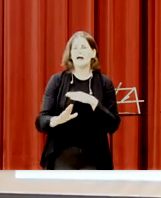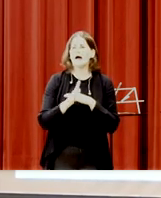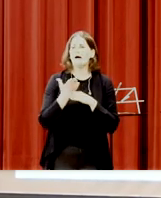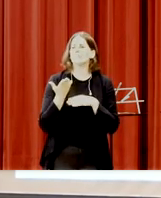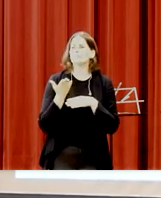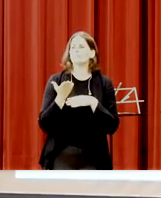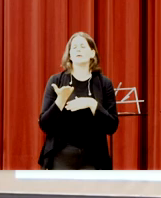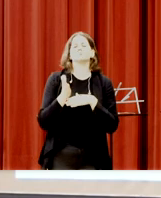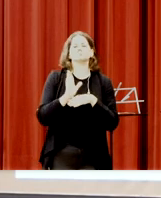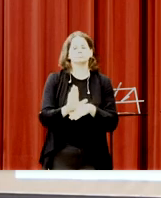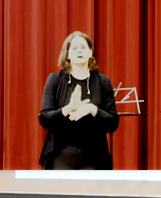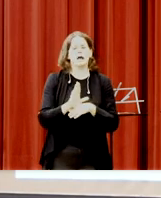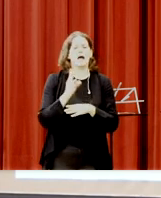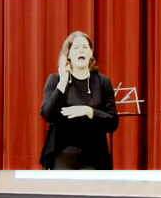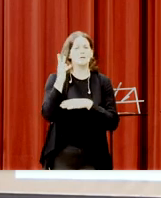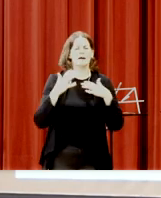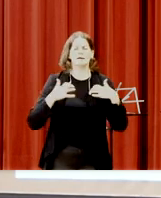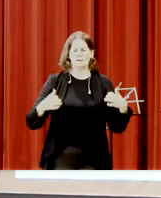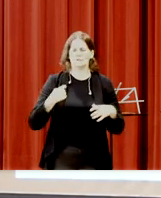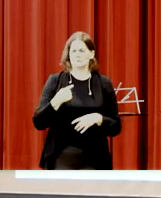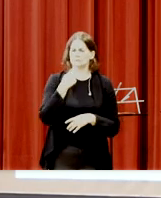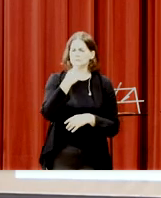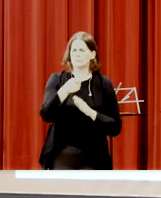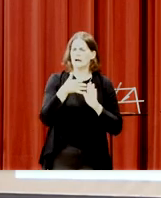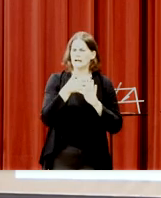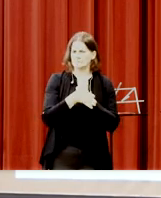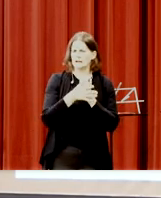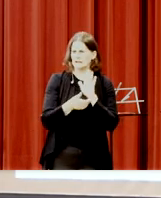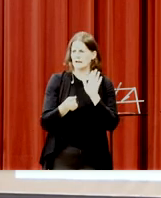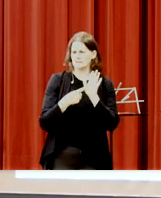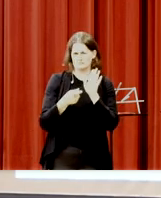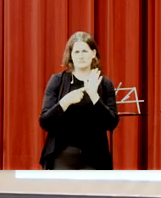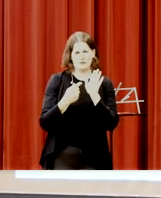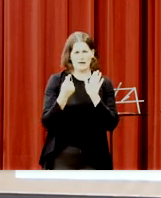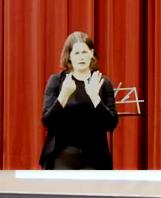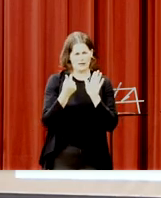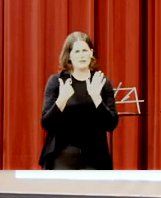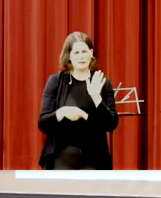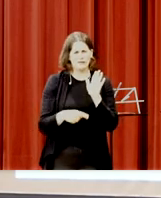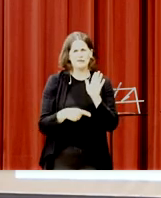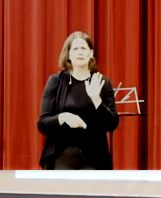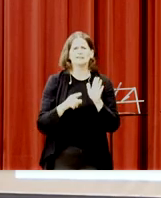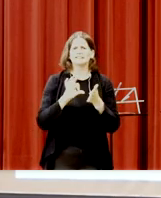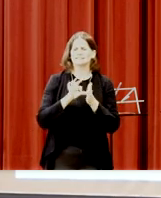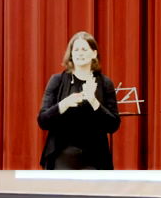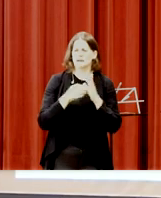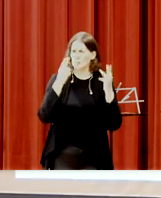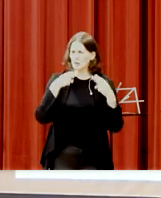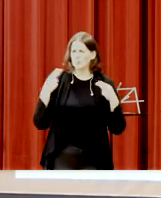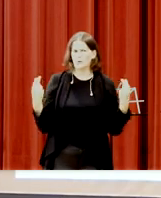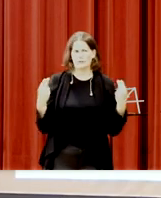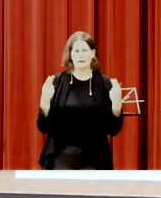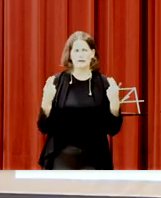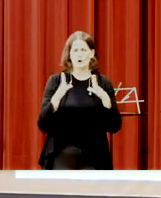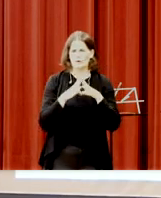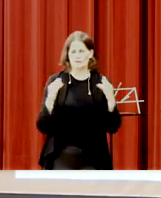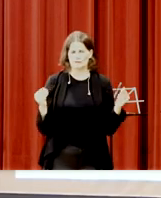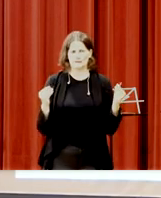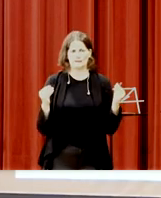públic, pel sistema universitari, que va en la línia del que parlàvem o que els demanàvem aquesta declaració de Calonge, i